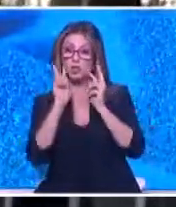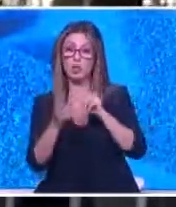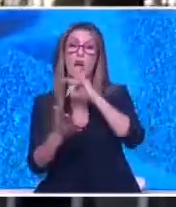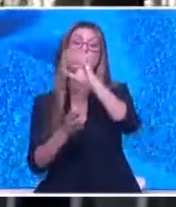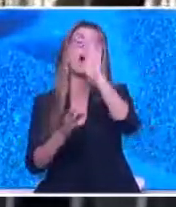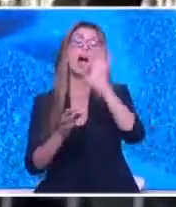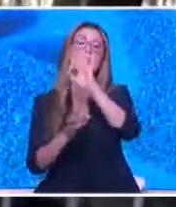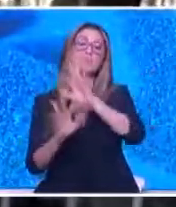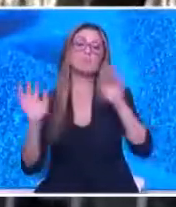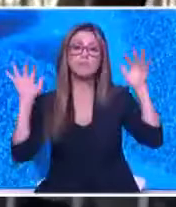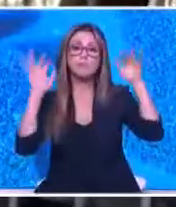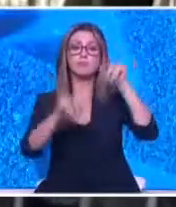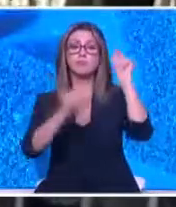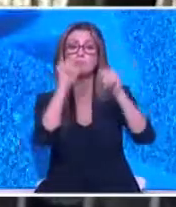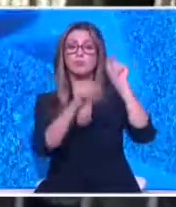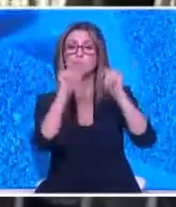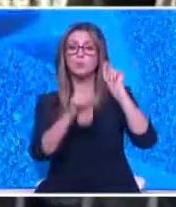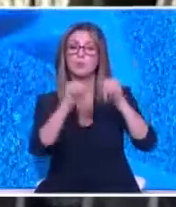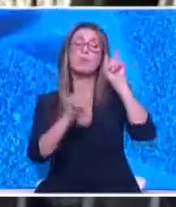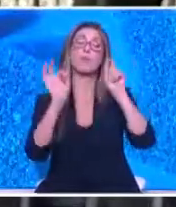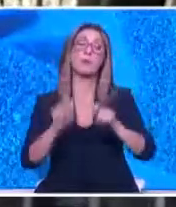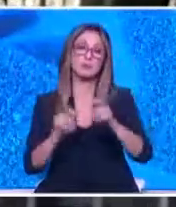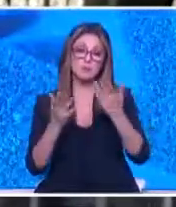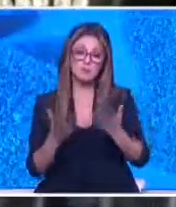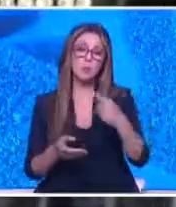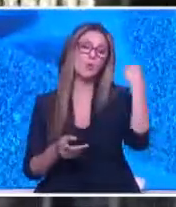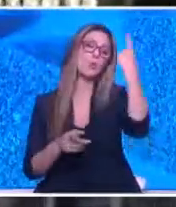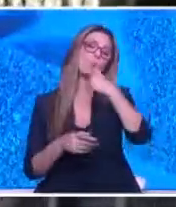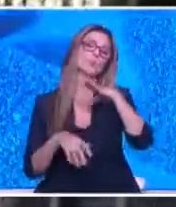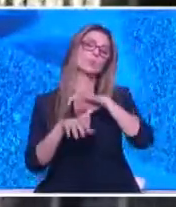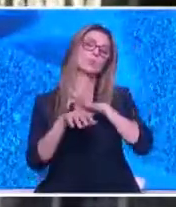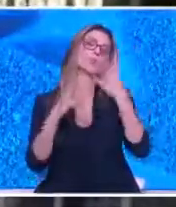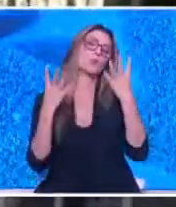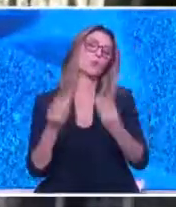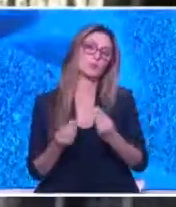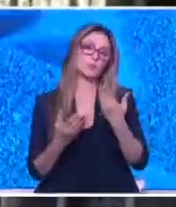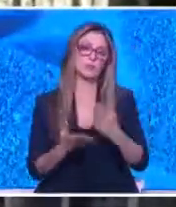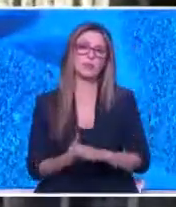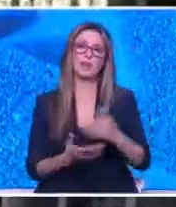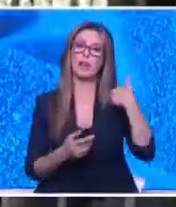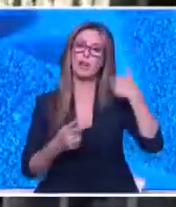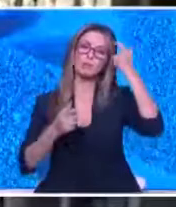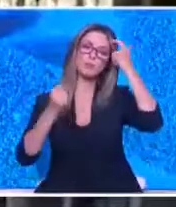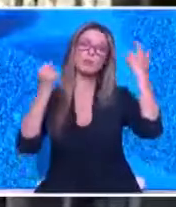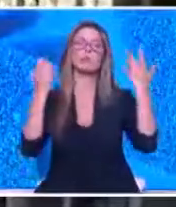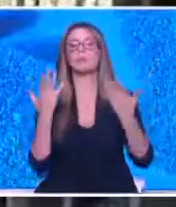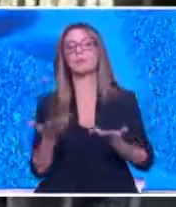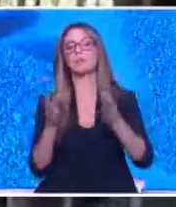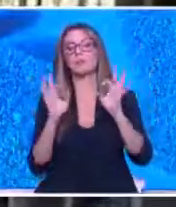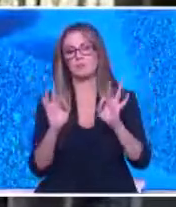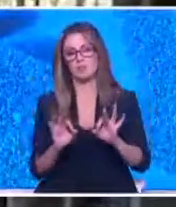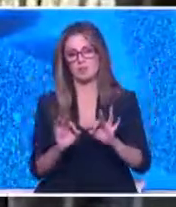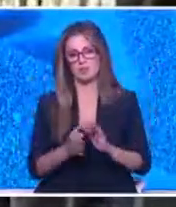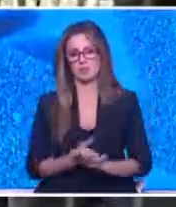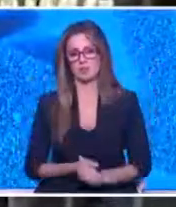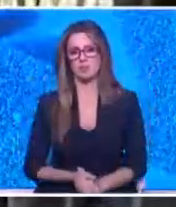ayıyı sokarak toksikasyona sebep olması sebebiyle hayvanda bir bilinç kaybı, şuur bozukluğu, halüsinasyon gibi